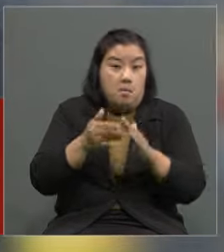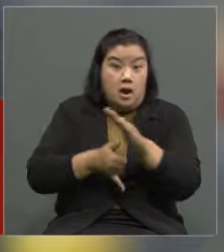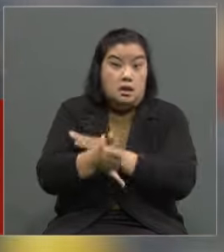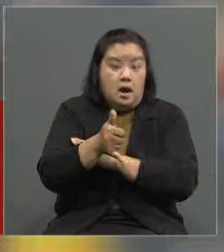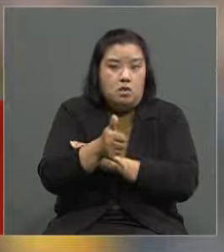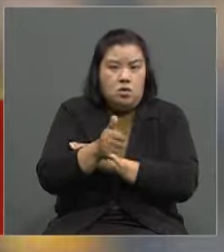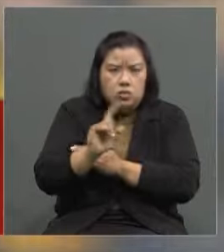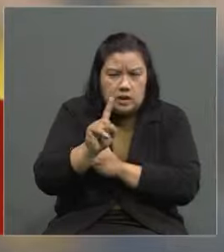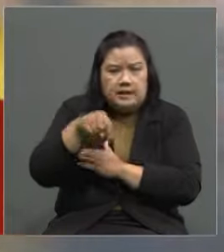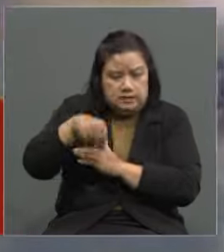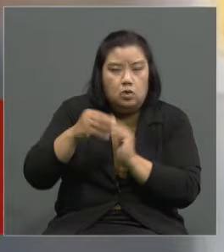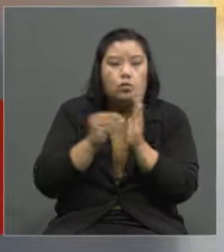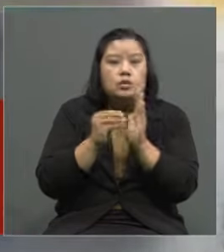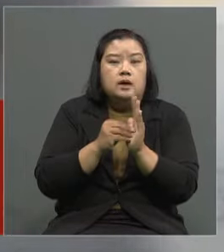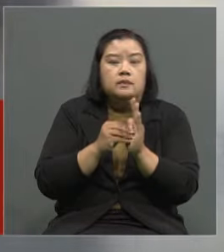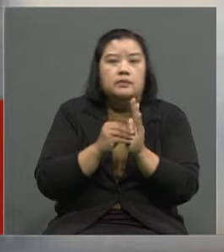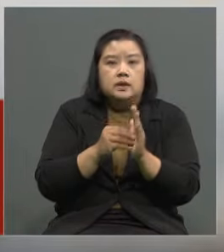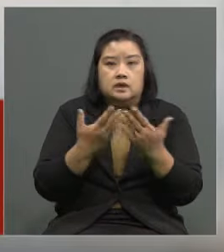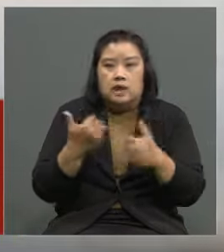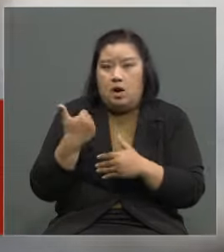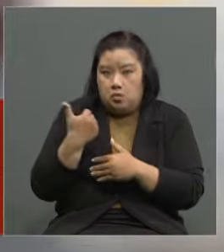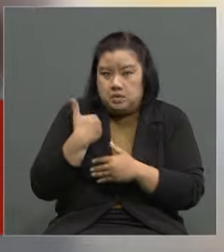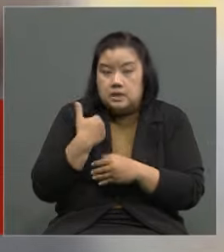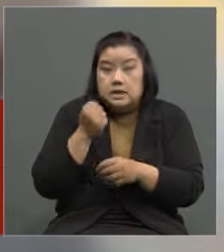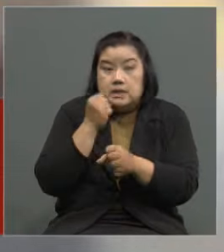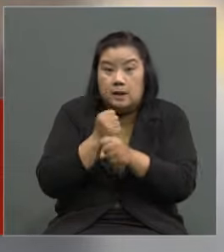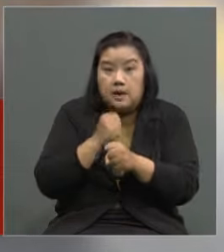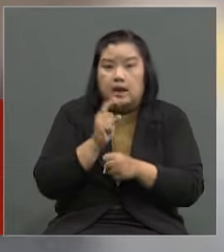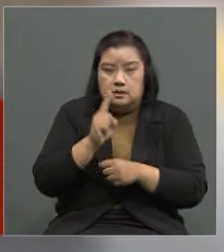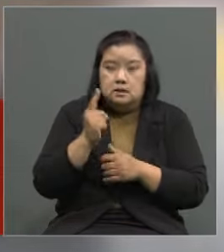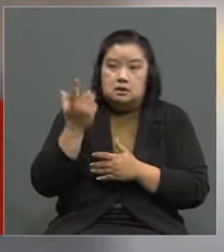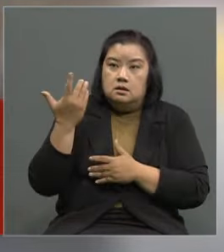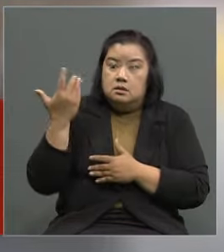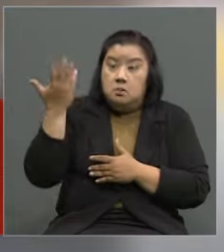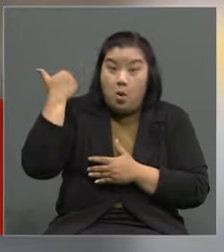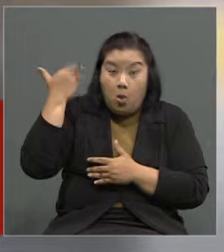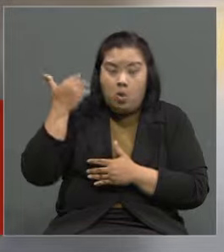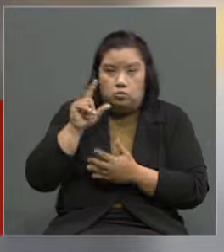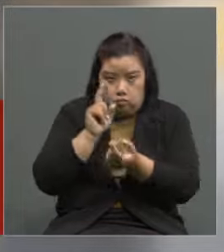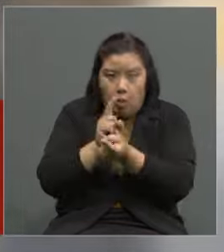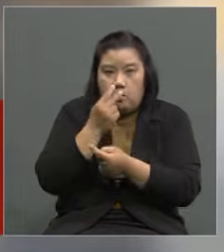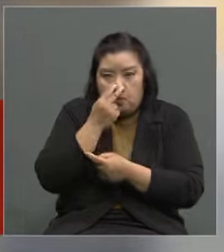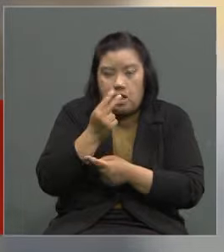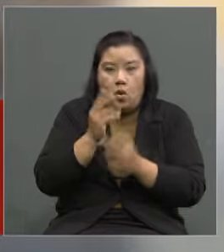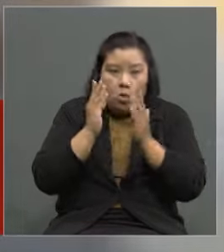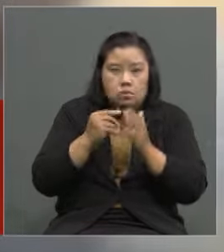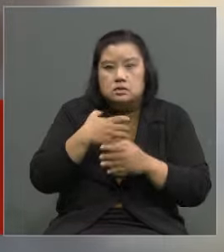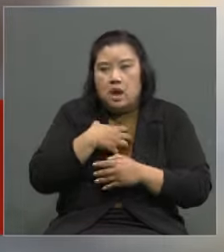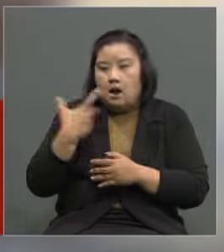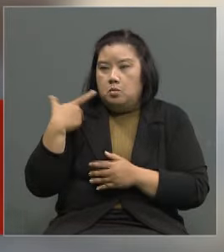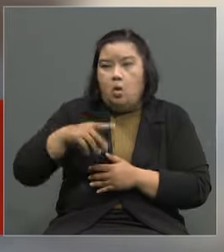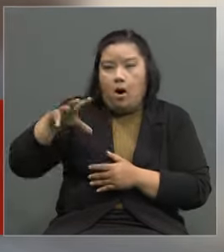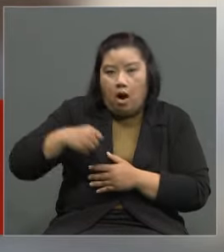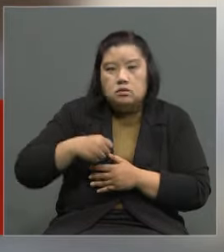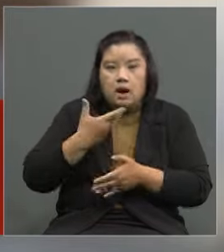เขตทุ่งครุกรุงเทพฯเนี่ยฮะซึ่งเป็นการขยายผลมาจากก่อนหน้านี้ที่เจ้าหน้าที่เไปตรวจพบมันมีกลุ่มบุคคลแสวงหาประโยชน์ด้วยการ